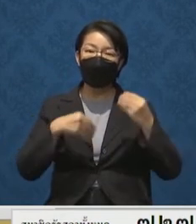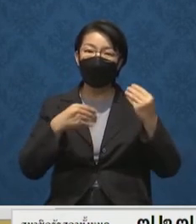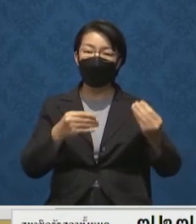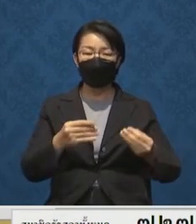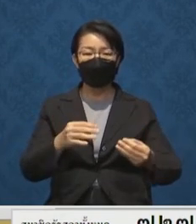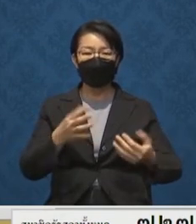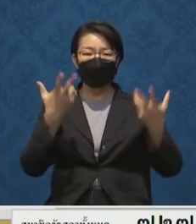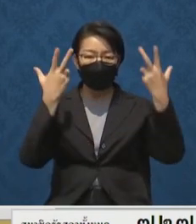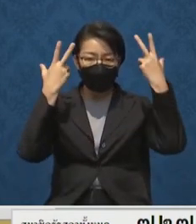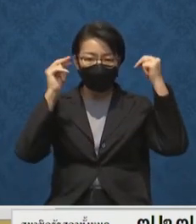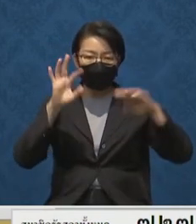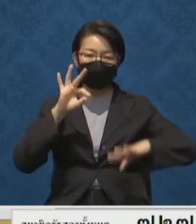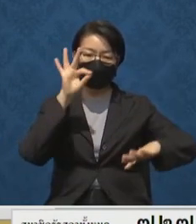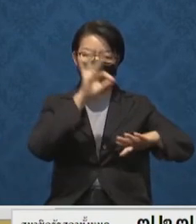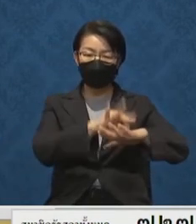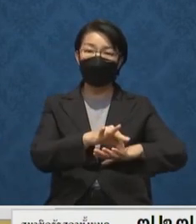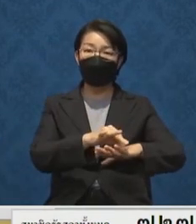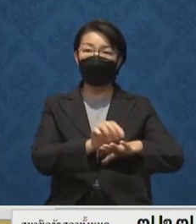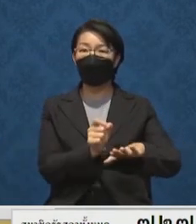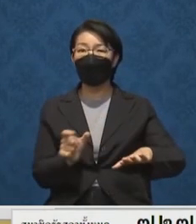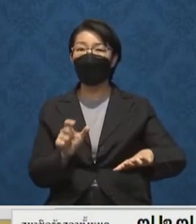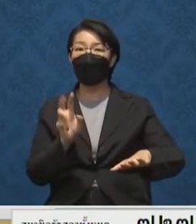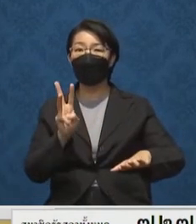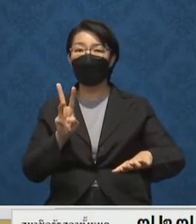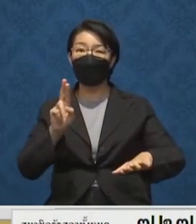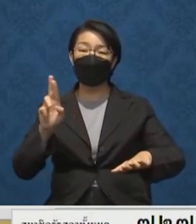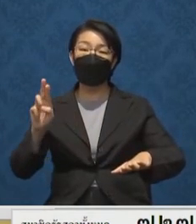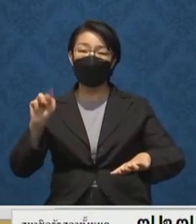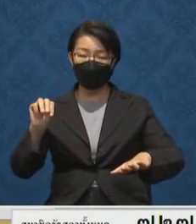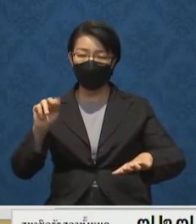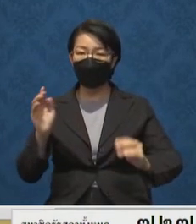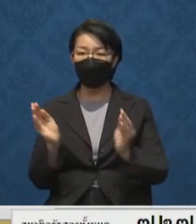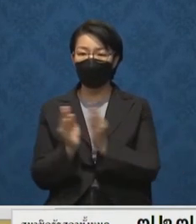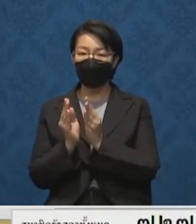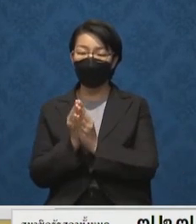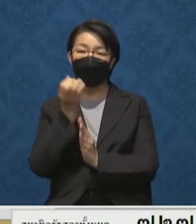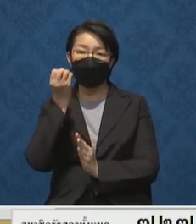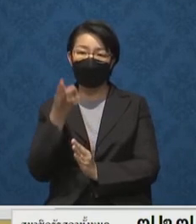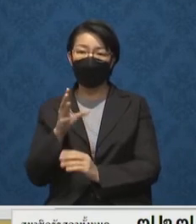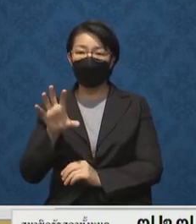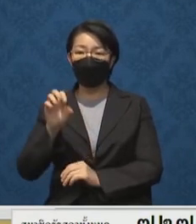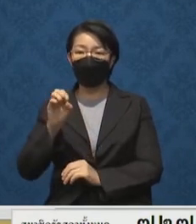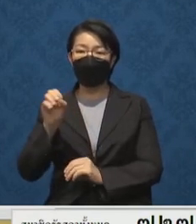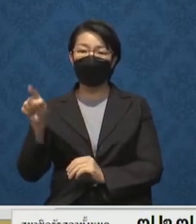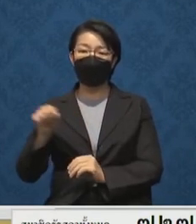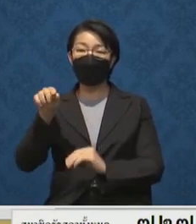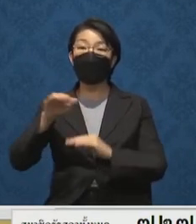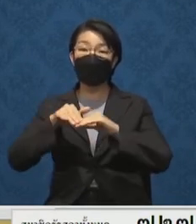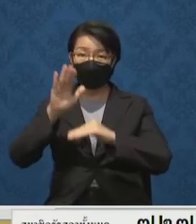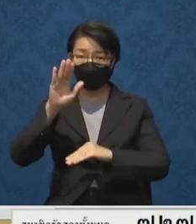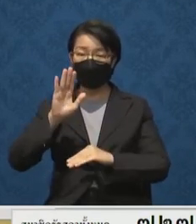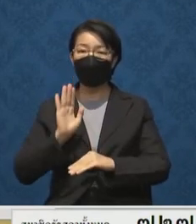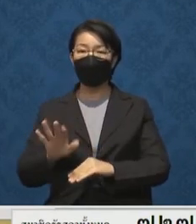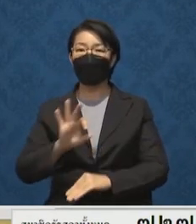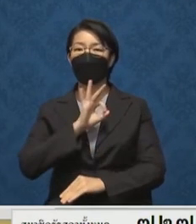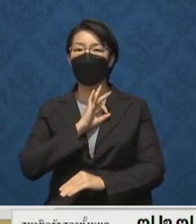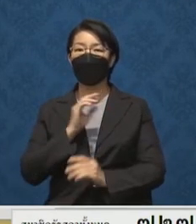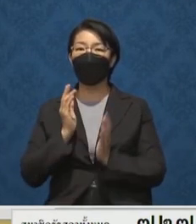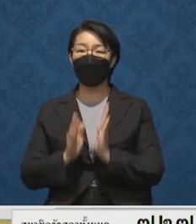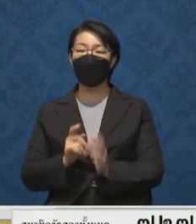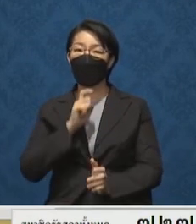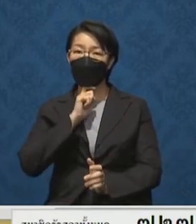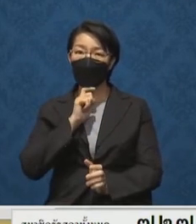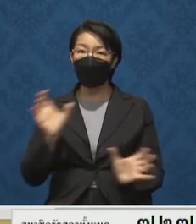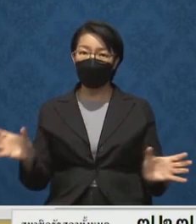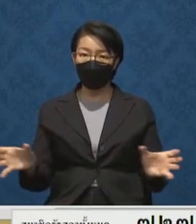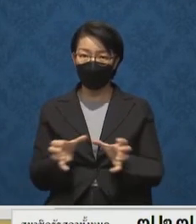ีรามาตา 159 วั 3ต้องมีคะแนนเสียงมากกวากึ่งหนึ่งของจำดนสมายชกทงหมดเท่าทมีอยู่ของทงสองส